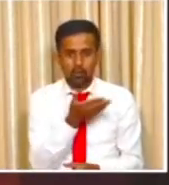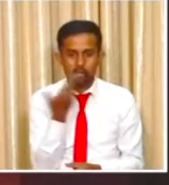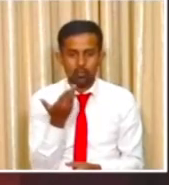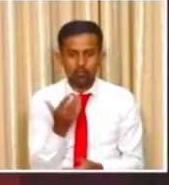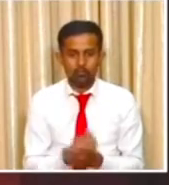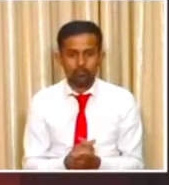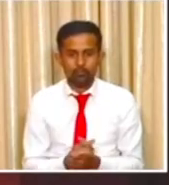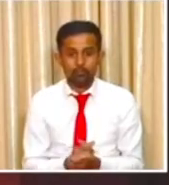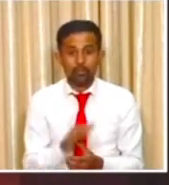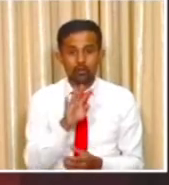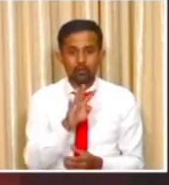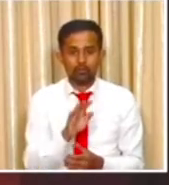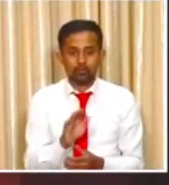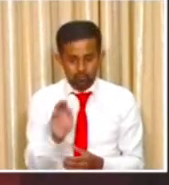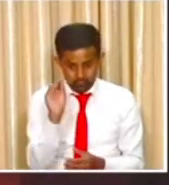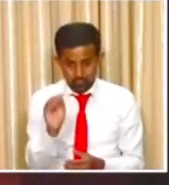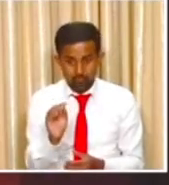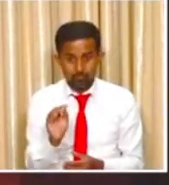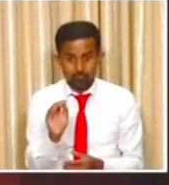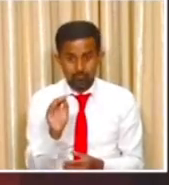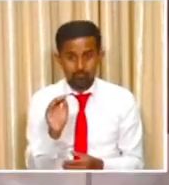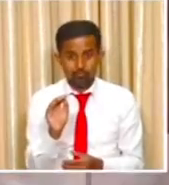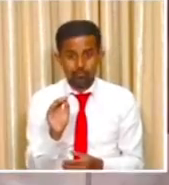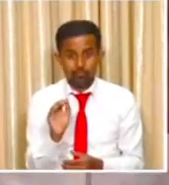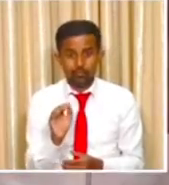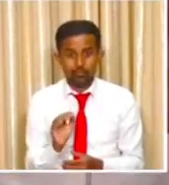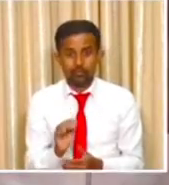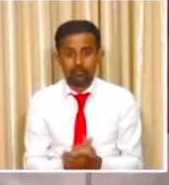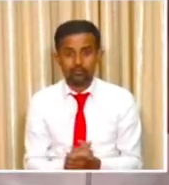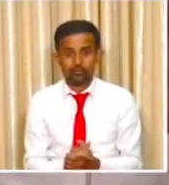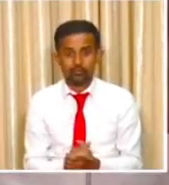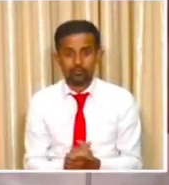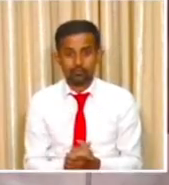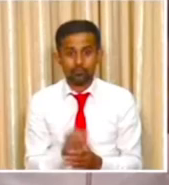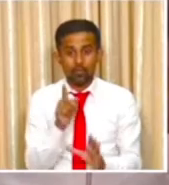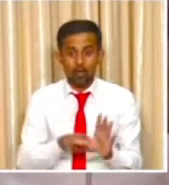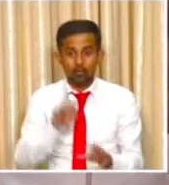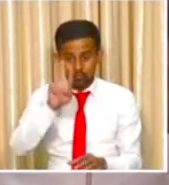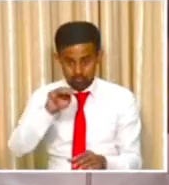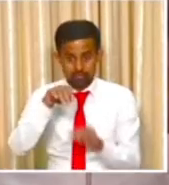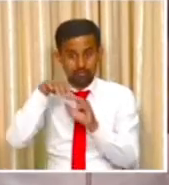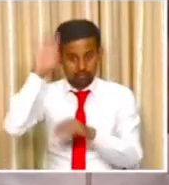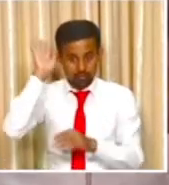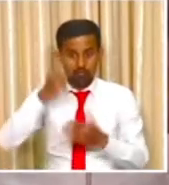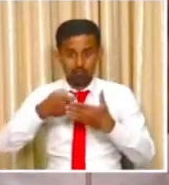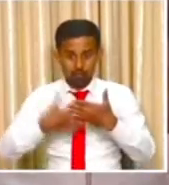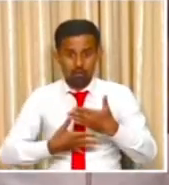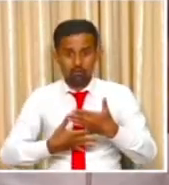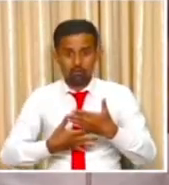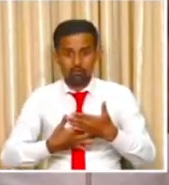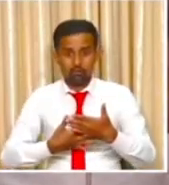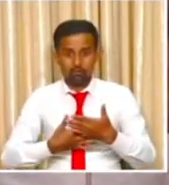පණිවිඩයක් නෑ එහෙම ගන්න බෑ 43 පොඩක් අහගන්න ලයින 93 කියන අවුරුදු 30කට කලින් මම අවුරුදු 30කට කලින් වාර්තා ගරු